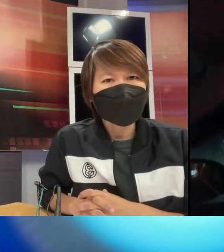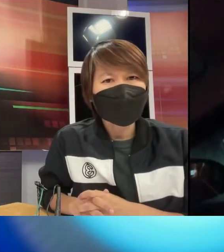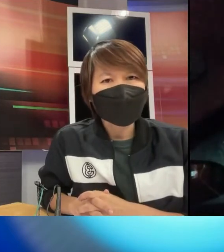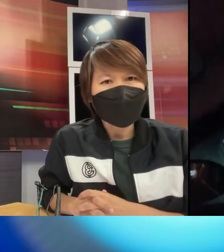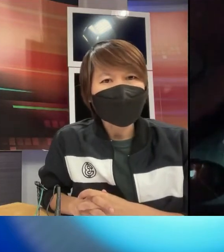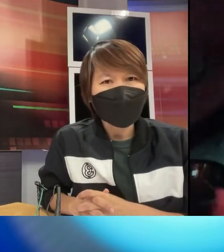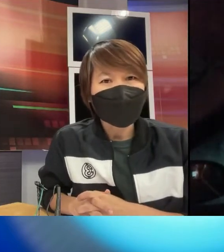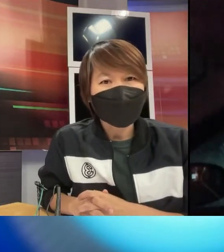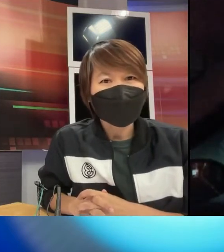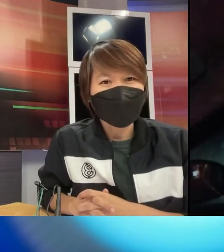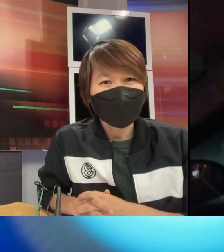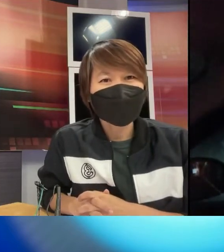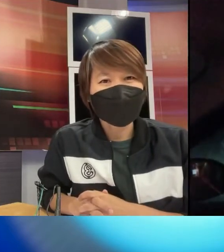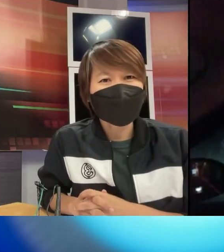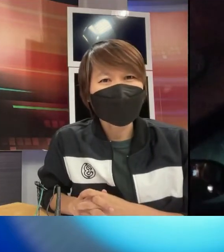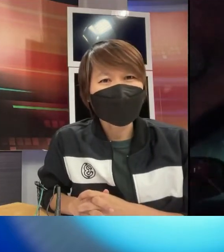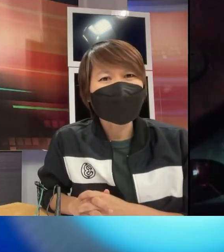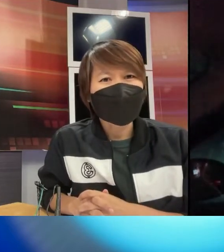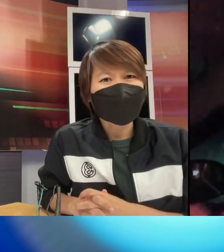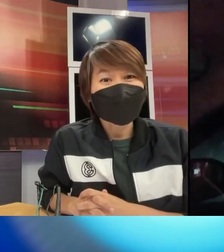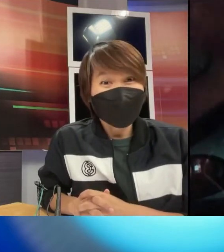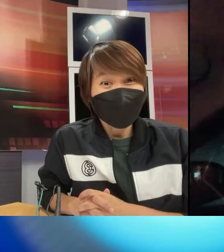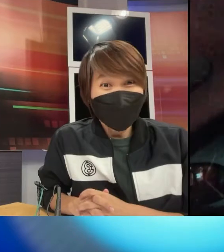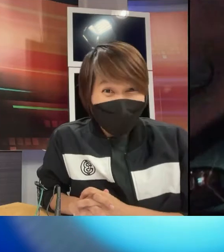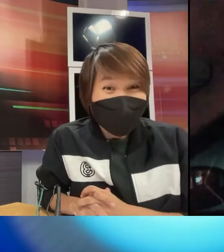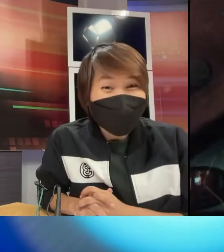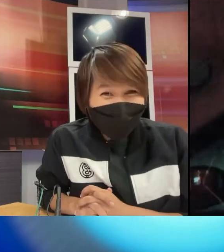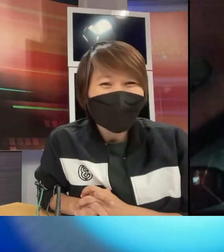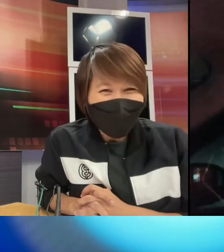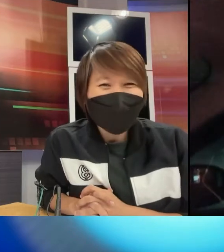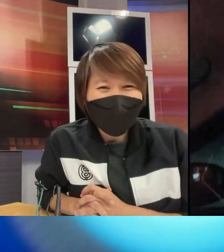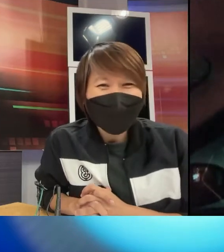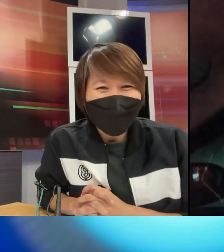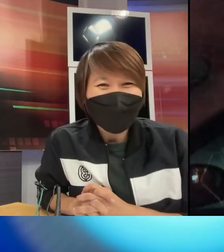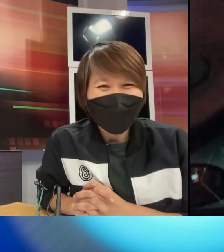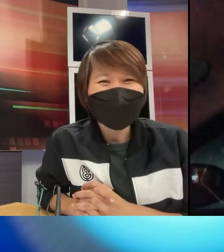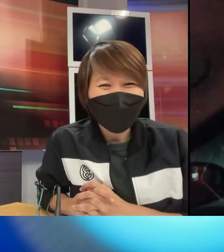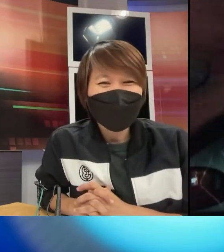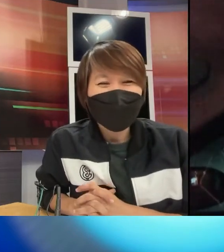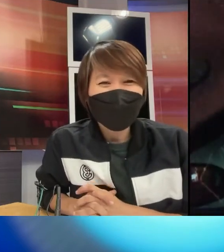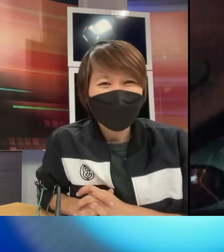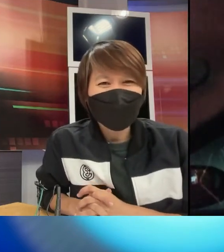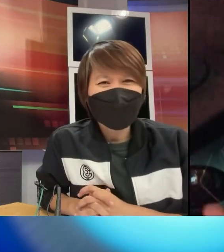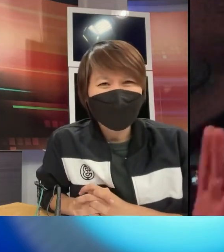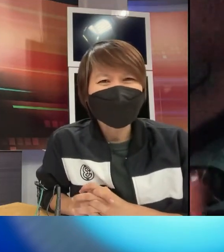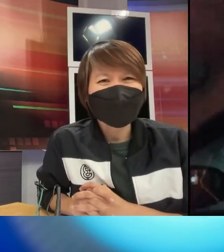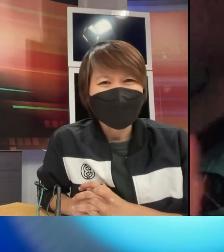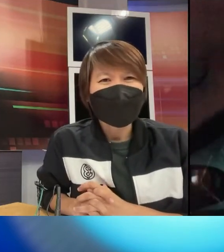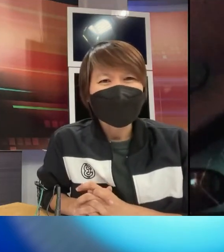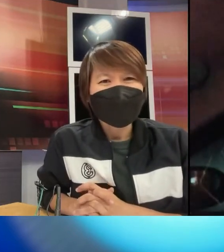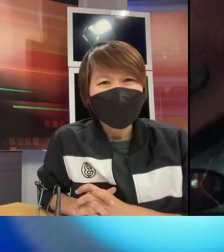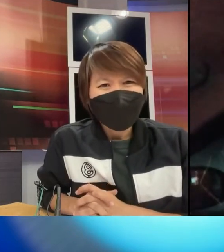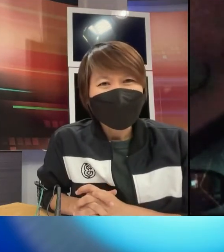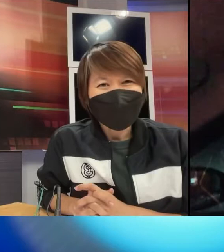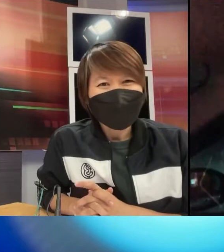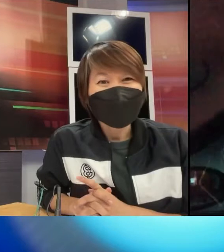อกกับทุกคนคือมันเราเกิดมาในยุคปุ๋ยพรทิพย์หน้าทีรันกระดกได้มงคุยกันนะคะแล้วเราก็เลยเราก็เลยพูดกับกล้อง